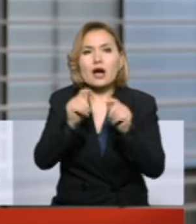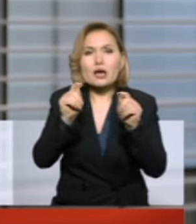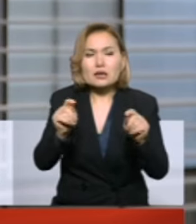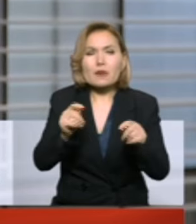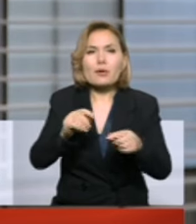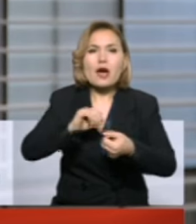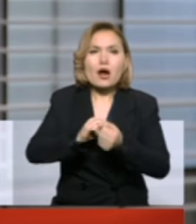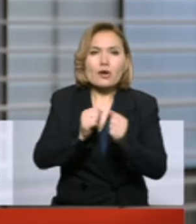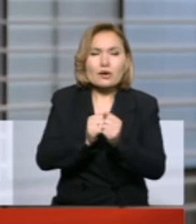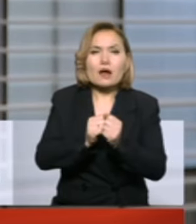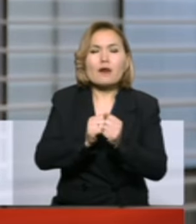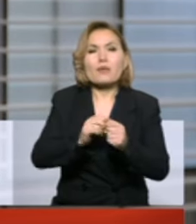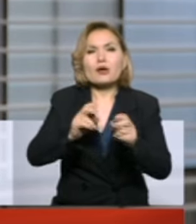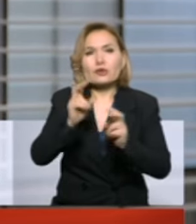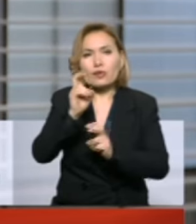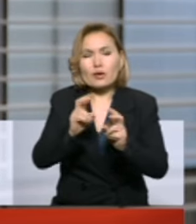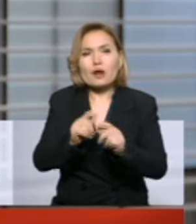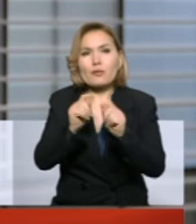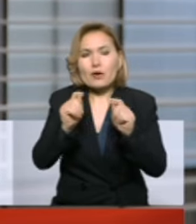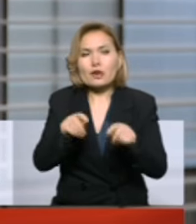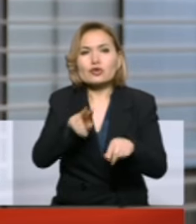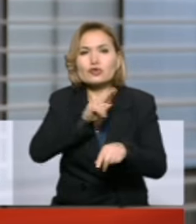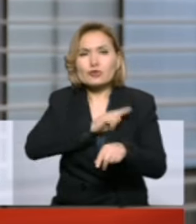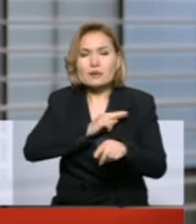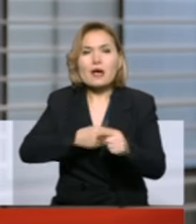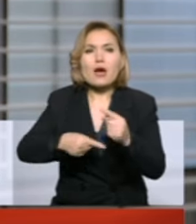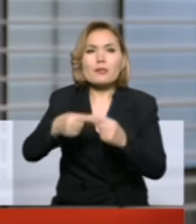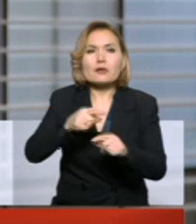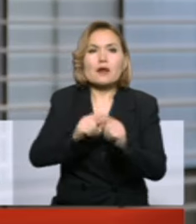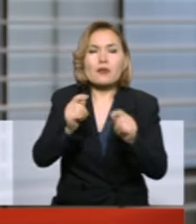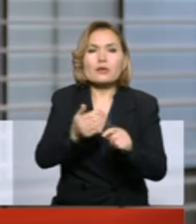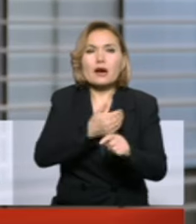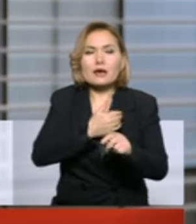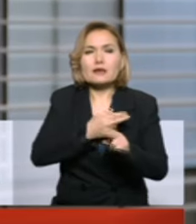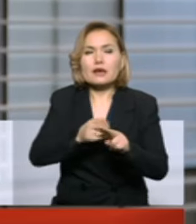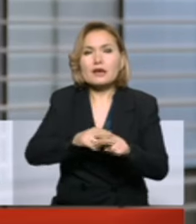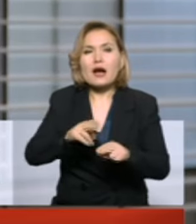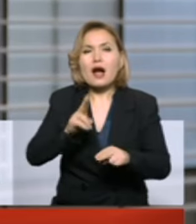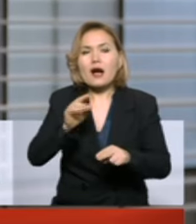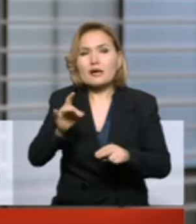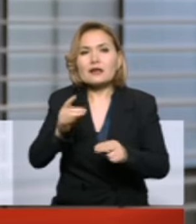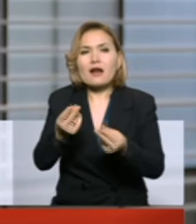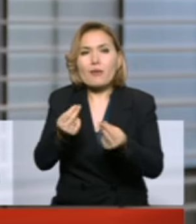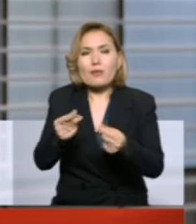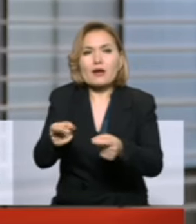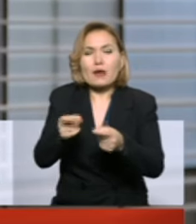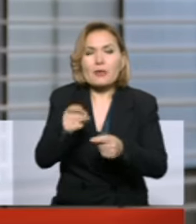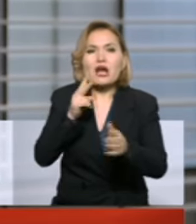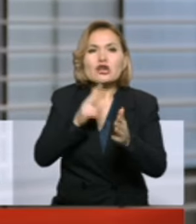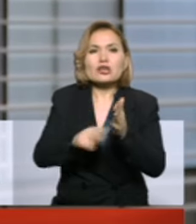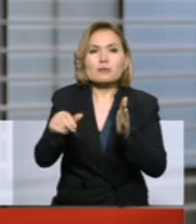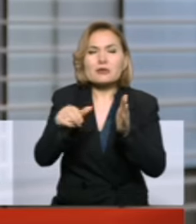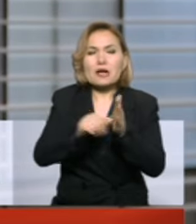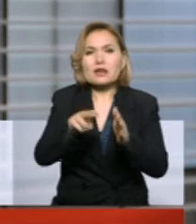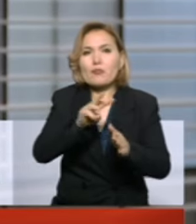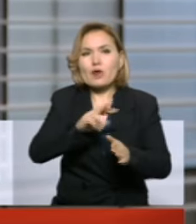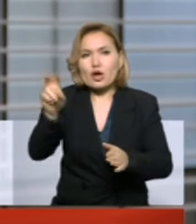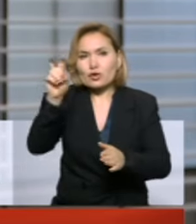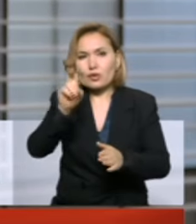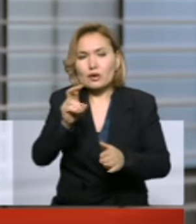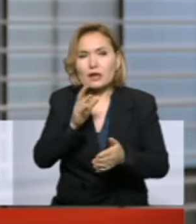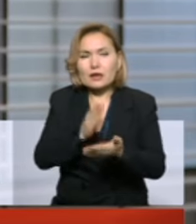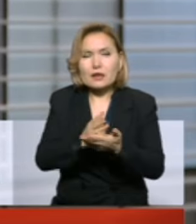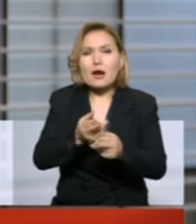мен логистика салаларына қызығушылық жоғары. Ал әзірге бұл елден тартылған инвестиция көлемі 76 миллион доллар.